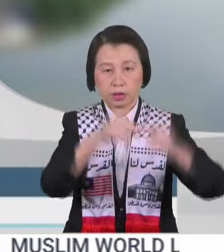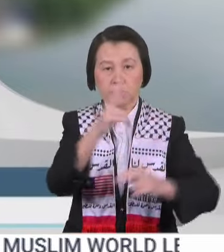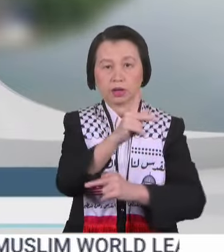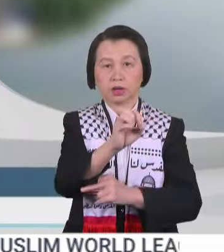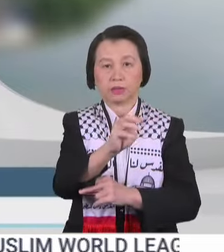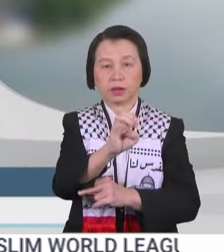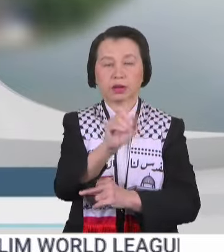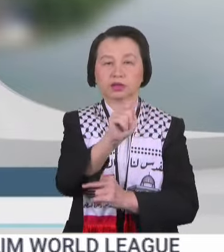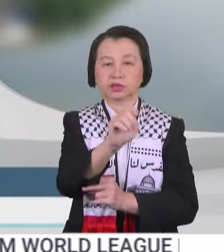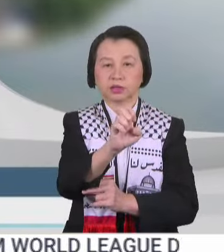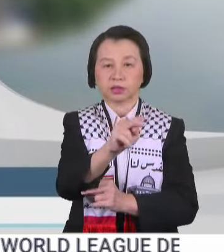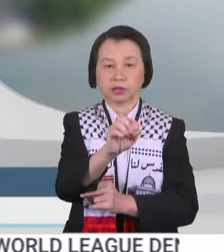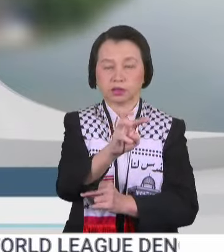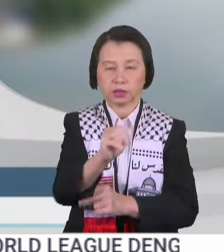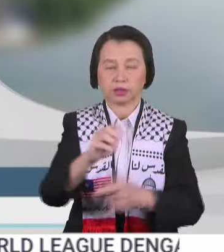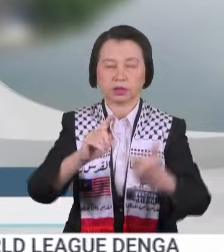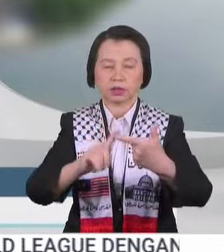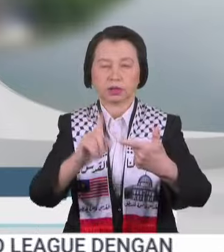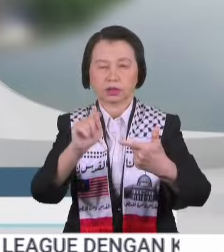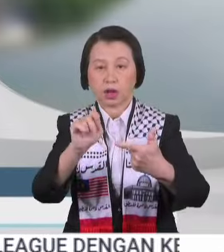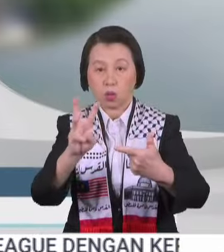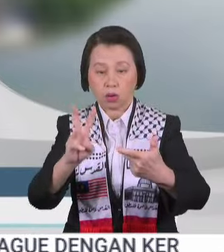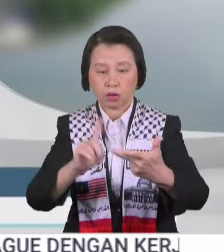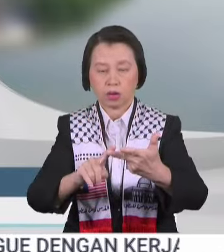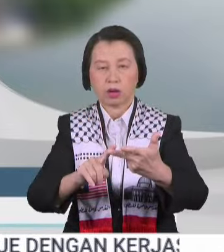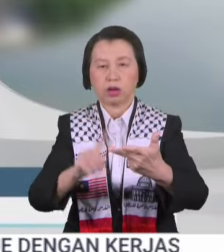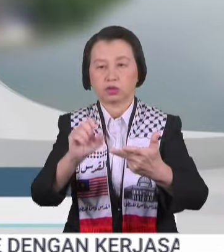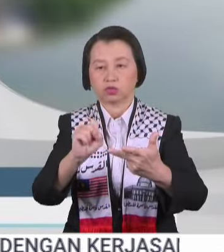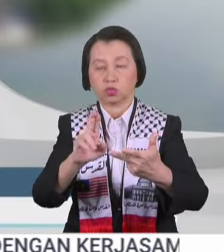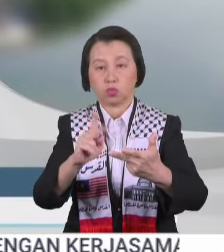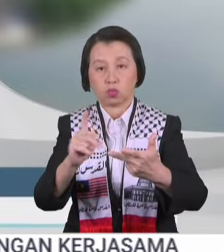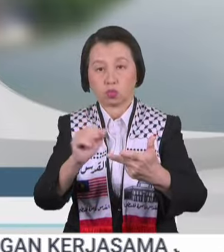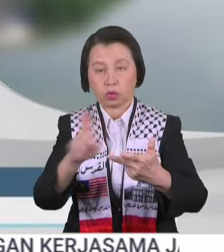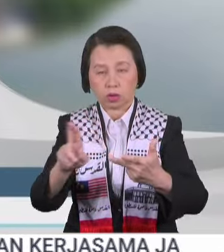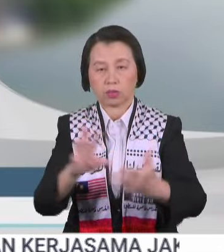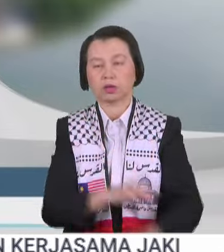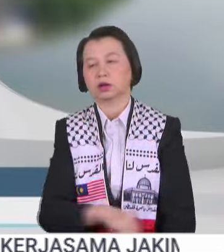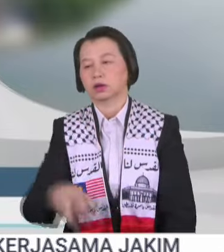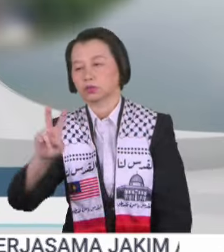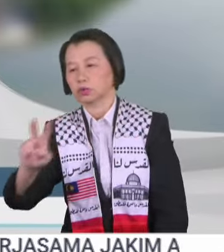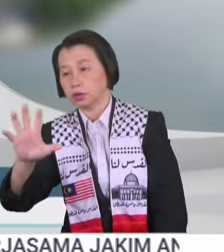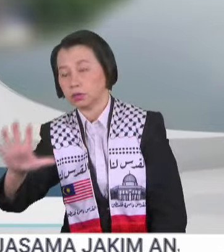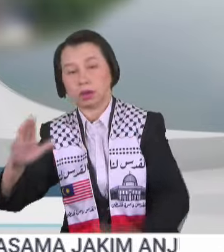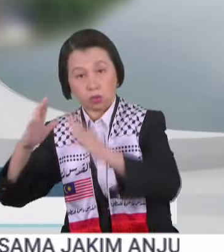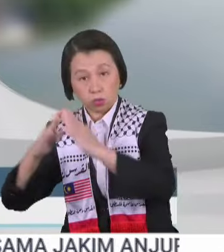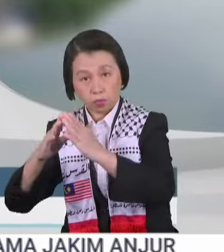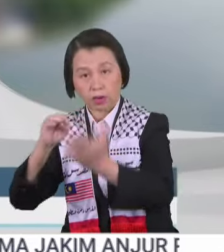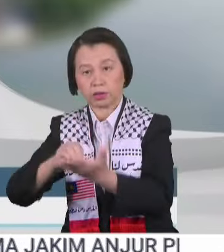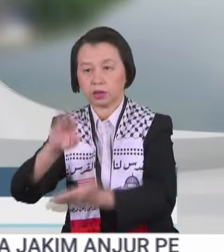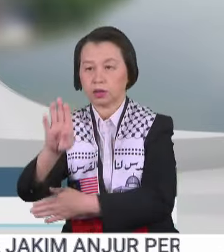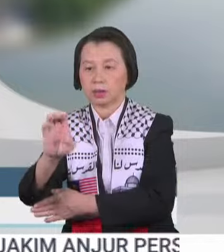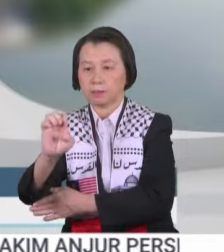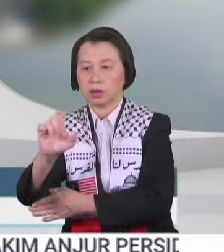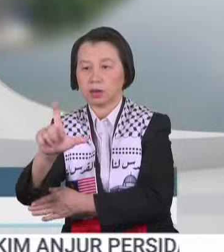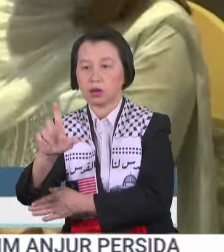Kemabung Tenom, Merotai Tawau dan daerah kecil Sukau, manakala 25 unit lagi di Beluran.